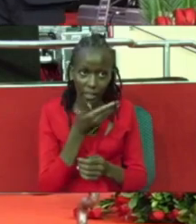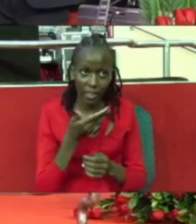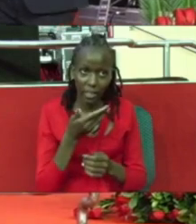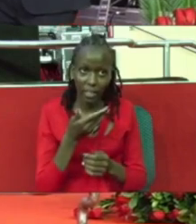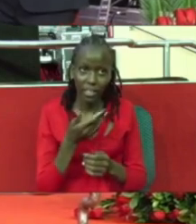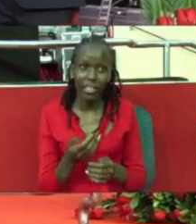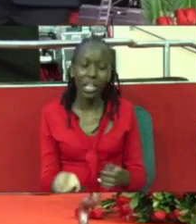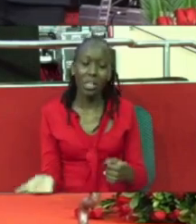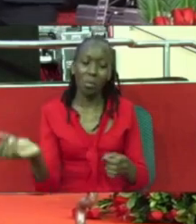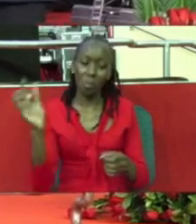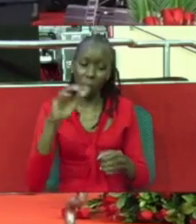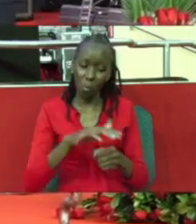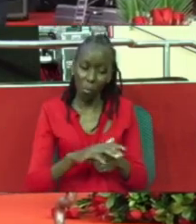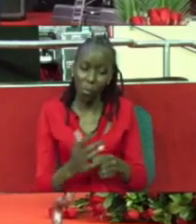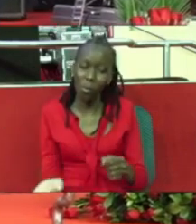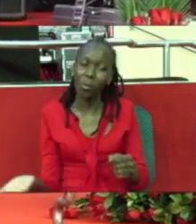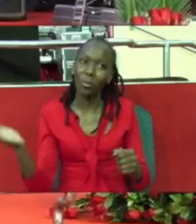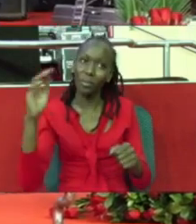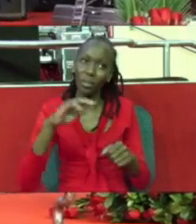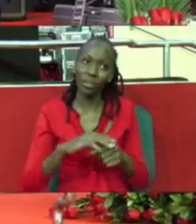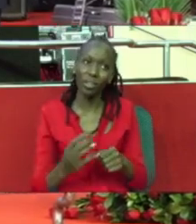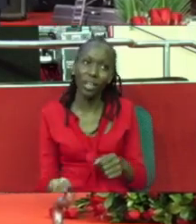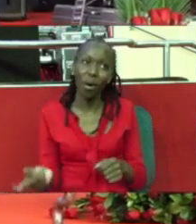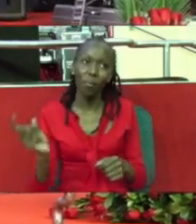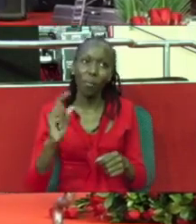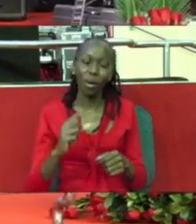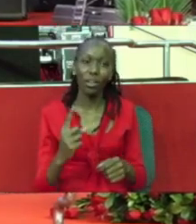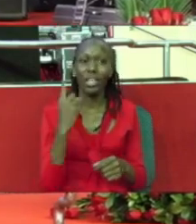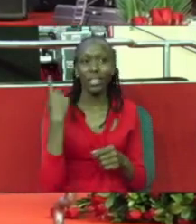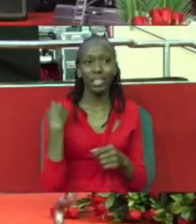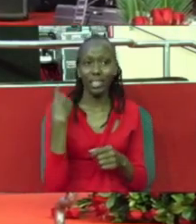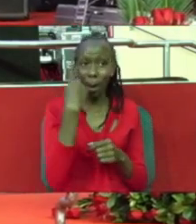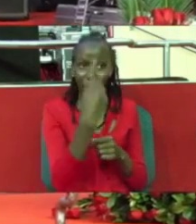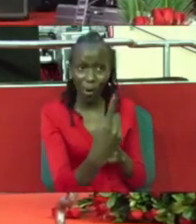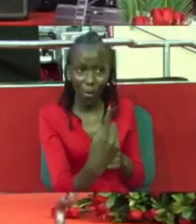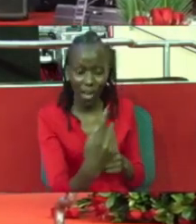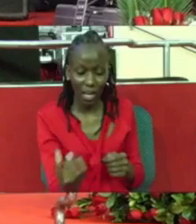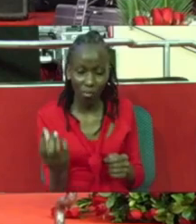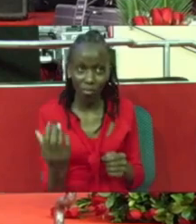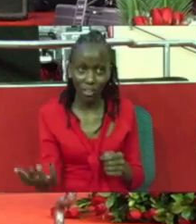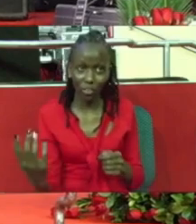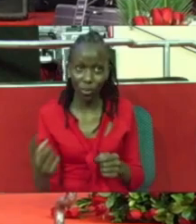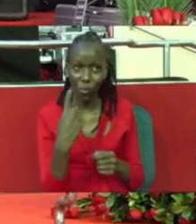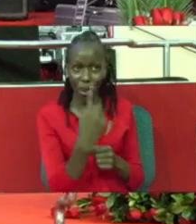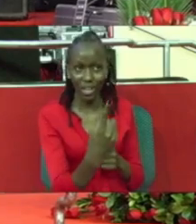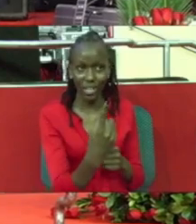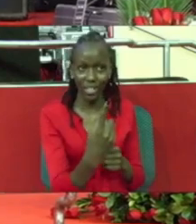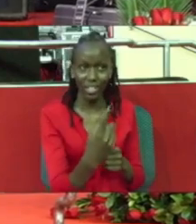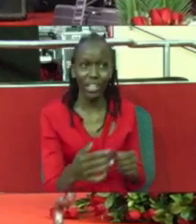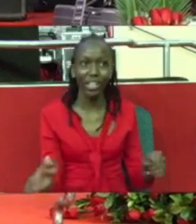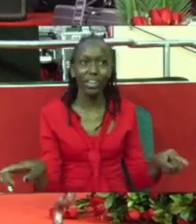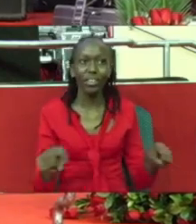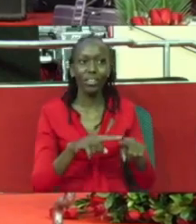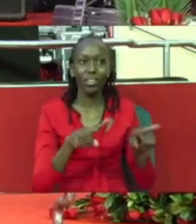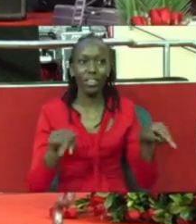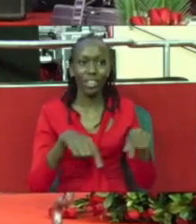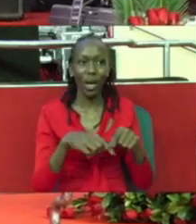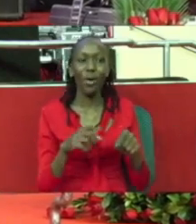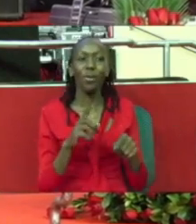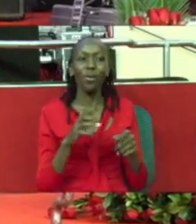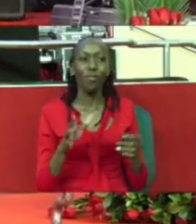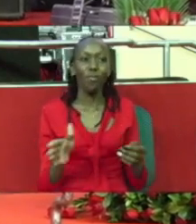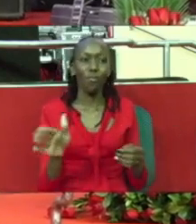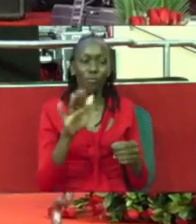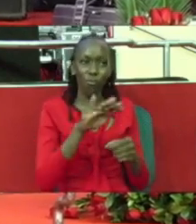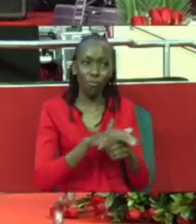akaanza kumimina yale mafuta kidogo, and upon pouring in the first jar, akaweka chombo cha kwanza, it got filled, kikaweza kujaa, she